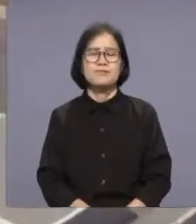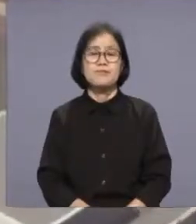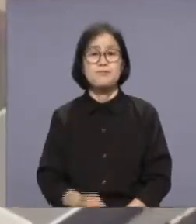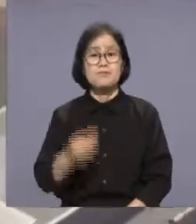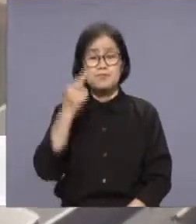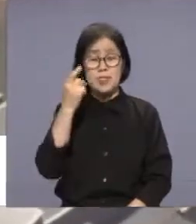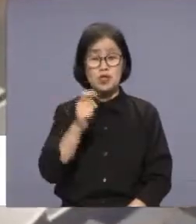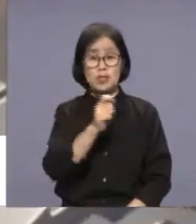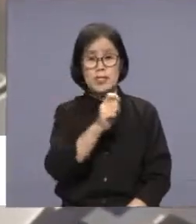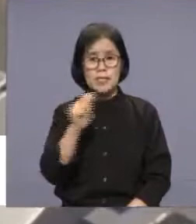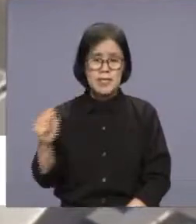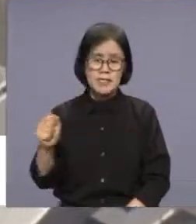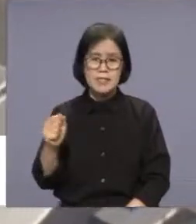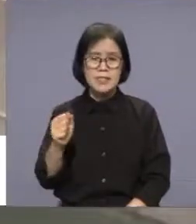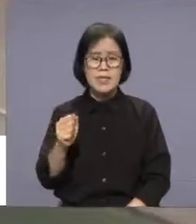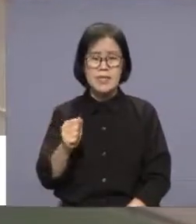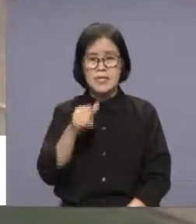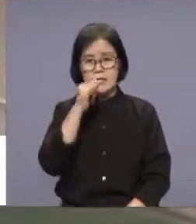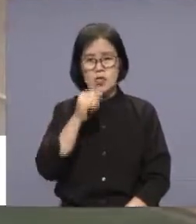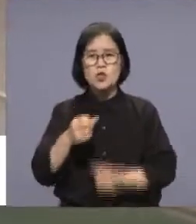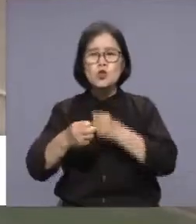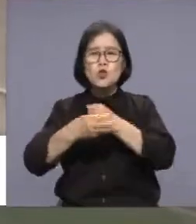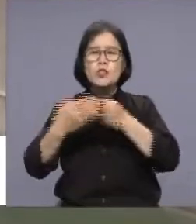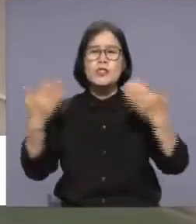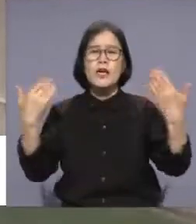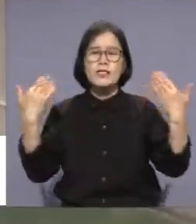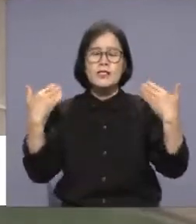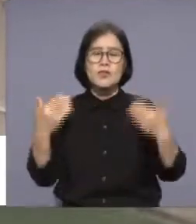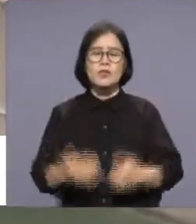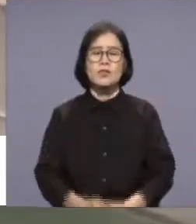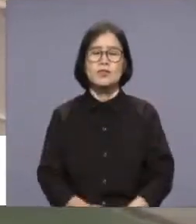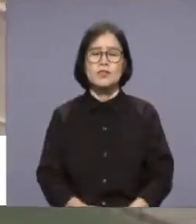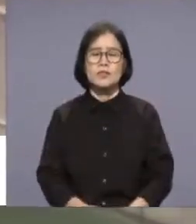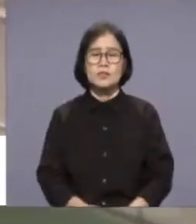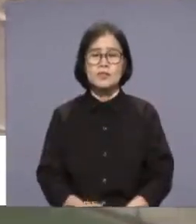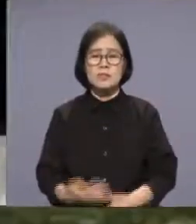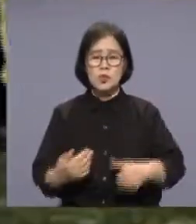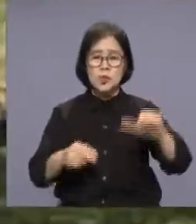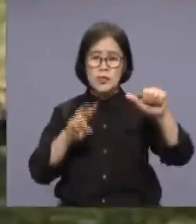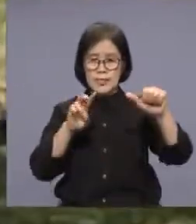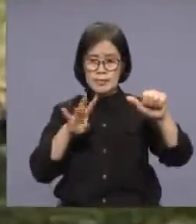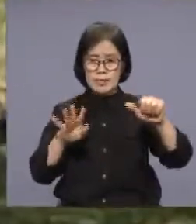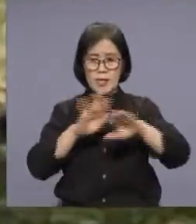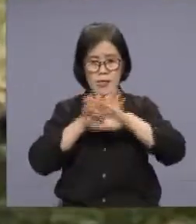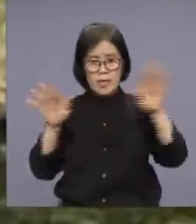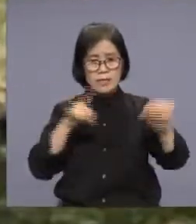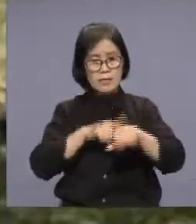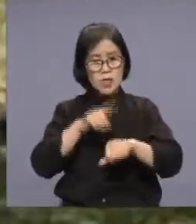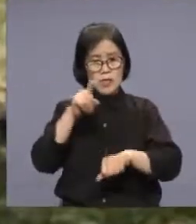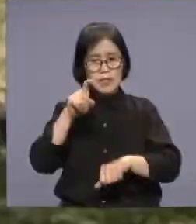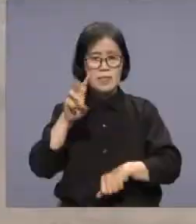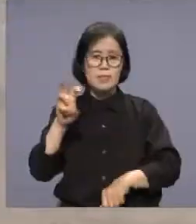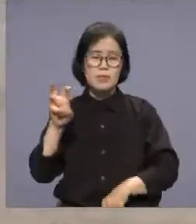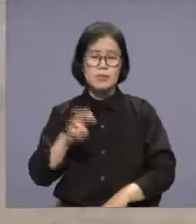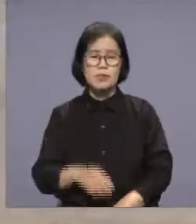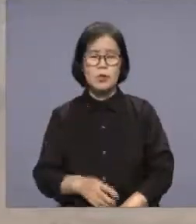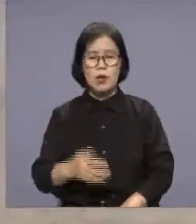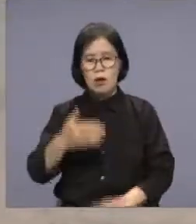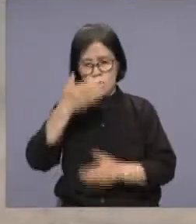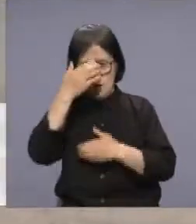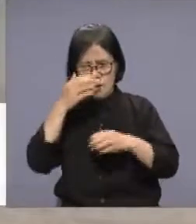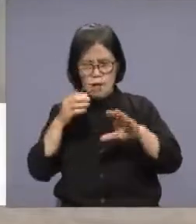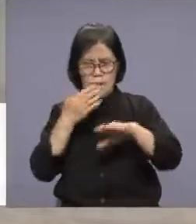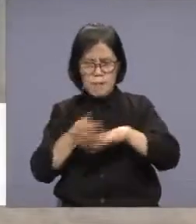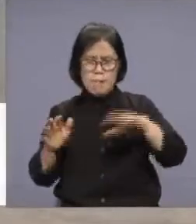미국 텍사스 샌 안토니오에 위치한 한 초등학교. 현지 시간 24일 낮 11시 반쯤 이곳에 괴한이